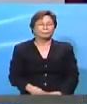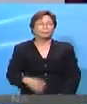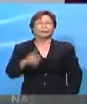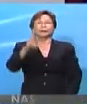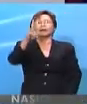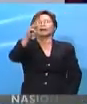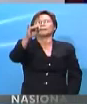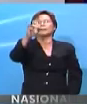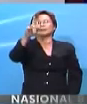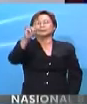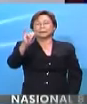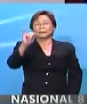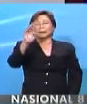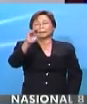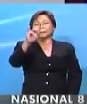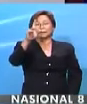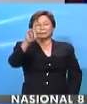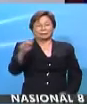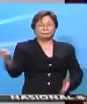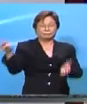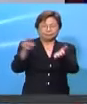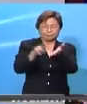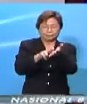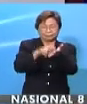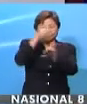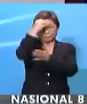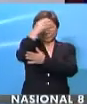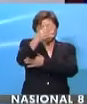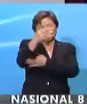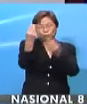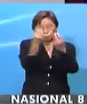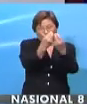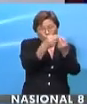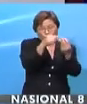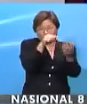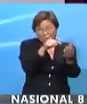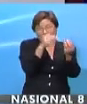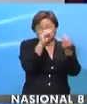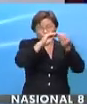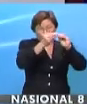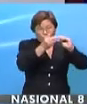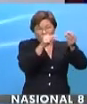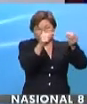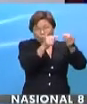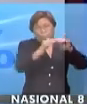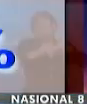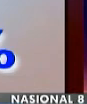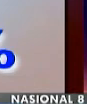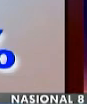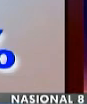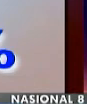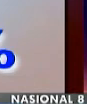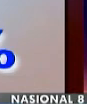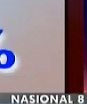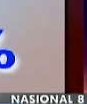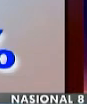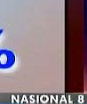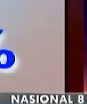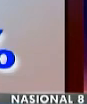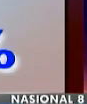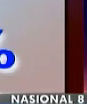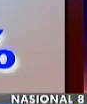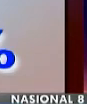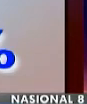Kementerian Perdagangan Antarabangsa dan Industri dalam satu kenyataan memaklumkan angka ini sekaligus menjadikan lebihan dagangan sebanyak 10.19